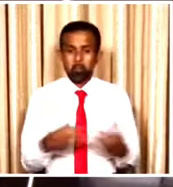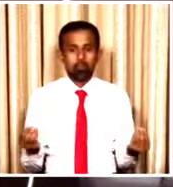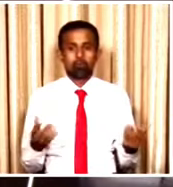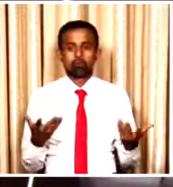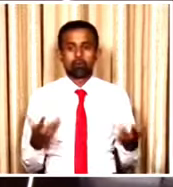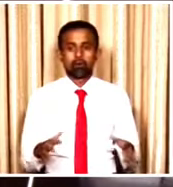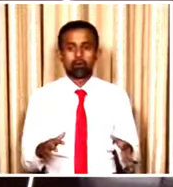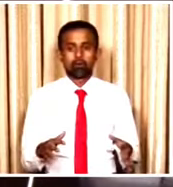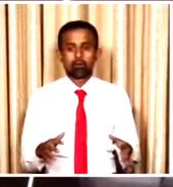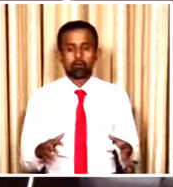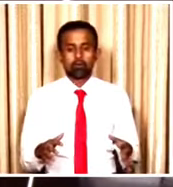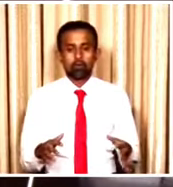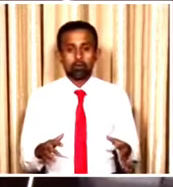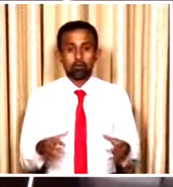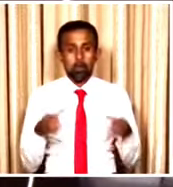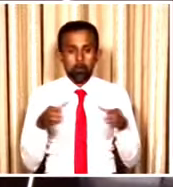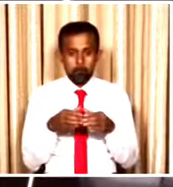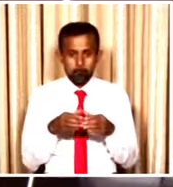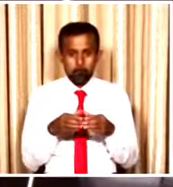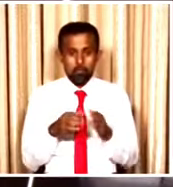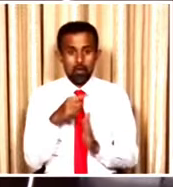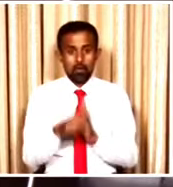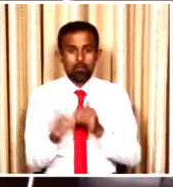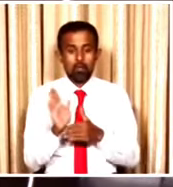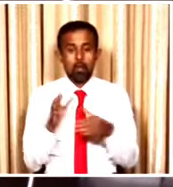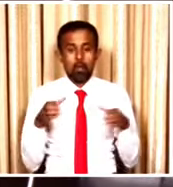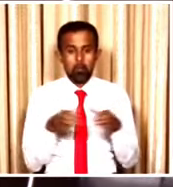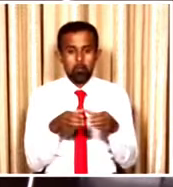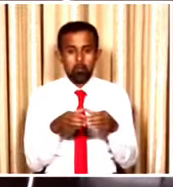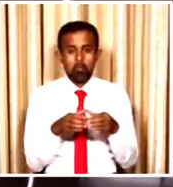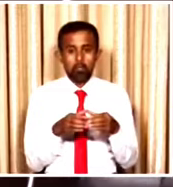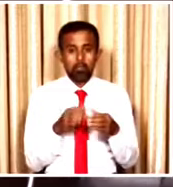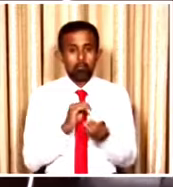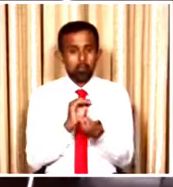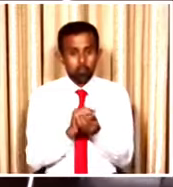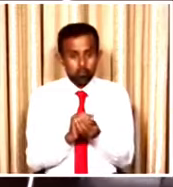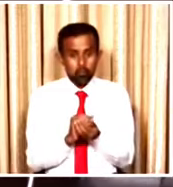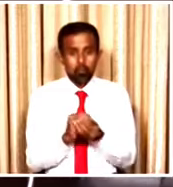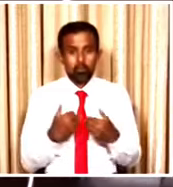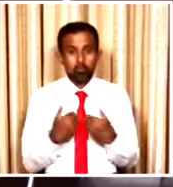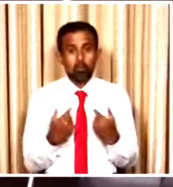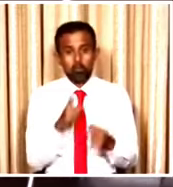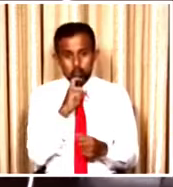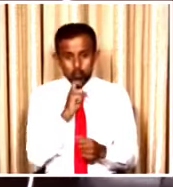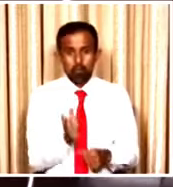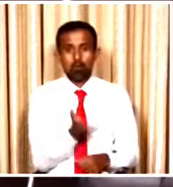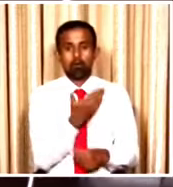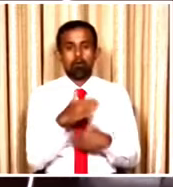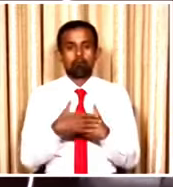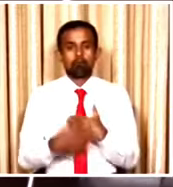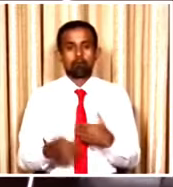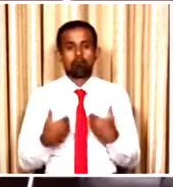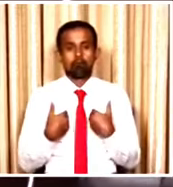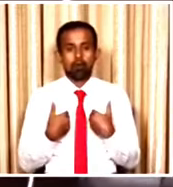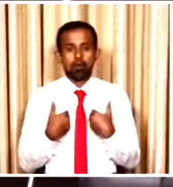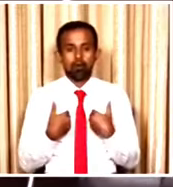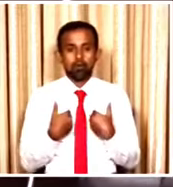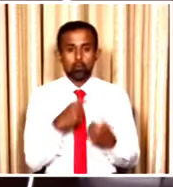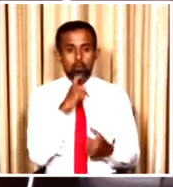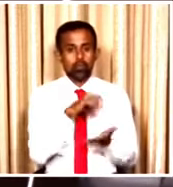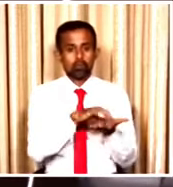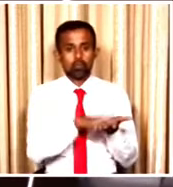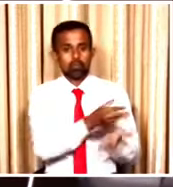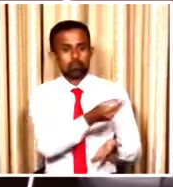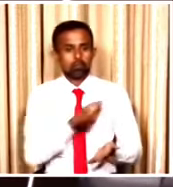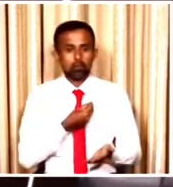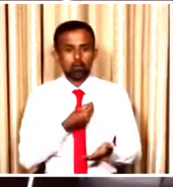දැම්මා. මේක පක්ෂයේ ශ්‍රී ලංකා නිදහස් පක්ෂය කියන එක අපි රැක ගන්න අපි උසාවිය යන්න උනා අපිට. අපි උසාවියෙන් තීන්දුව ගත්තා.